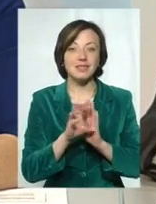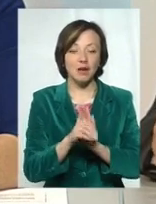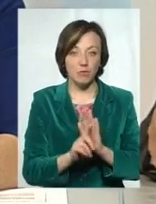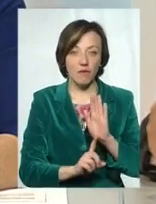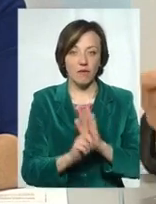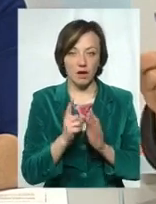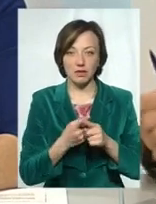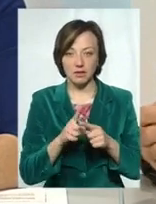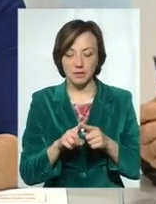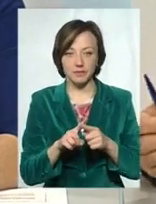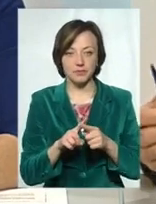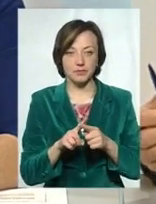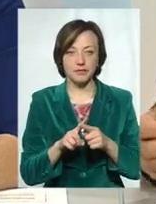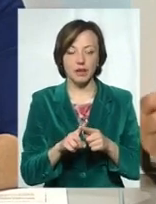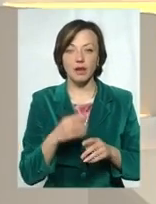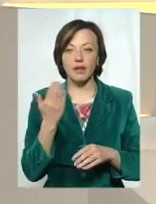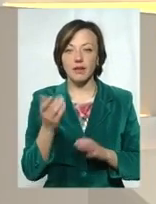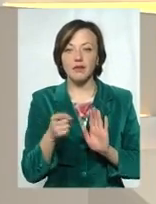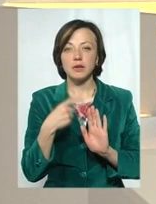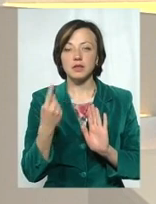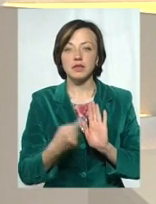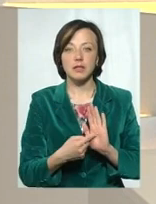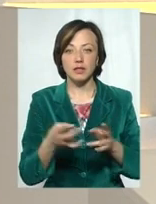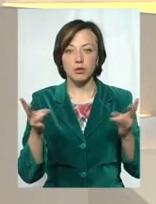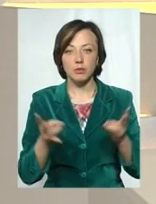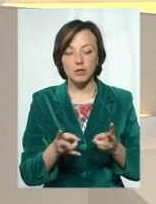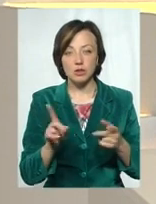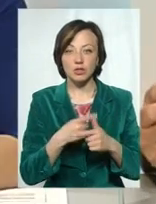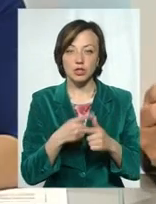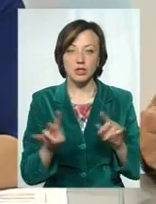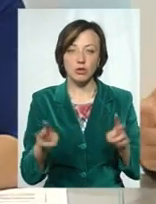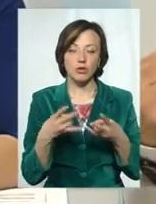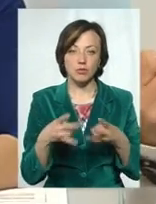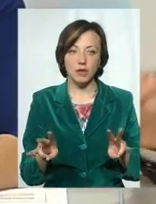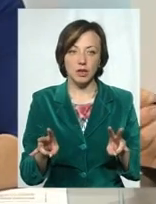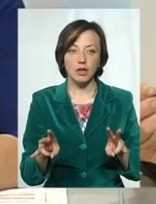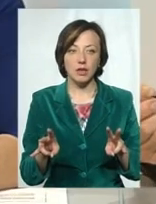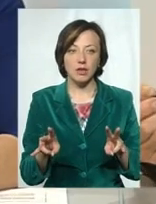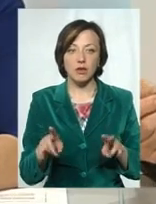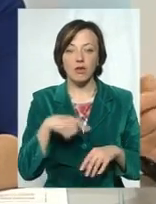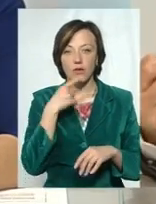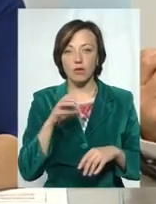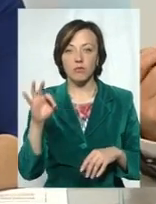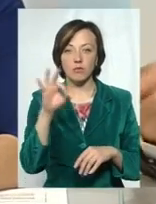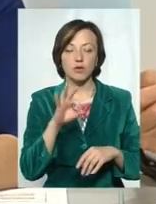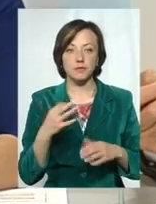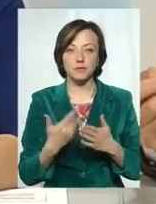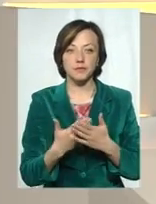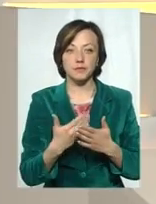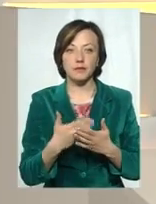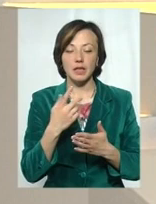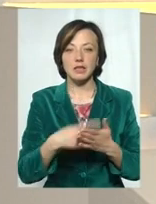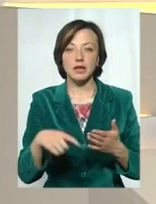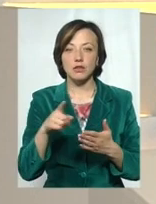ж теж так от. А от ви задаєте питання, необхідно чи ні? Ну от візьміть. Мова йде про, скажімо,